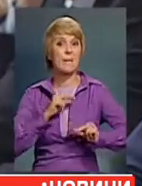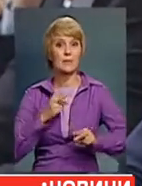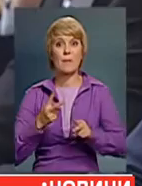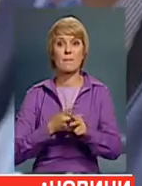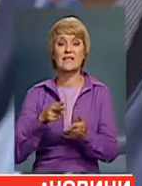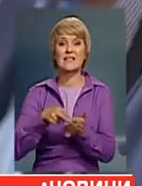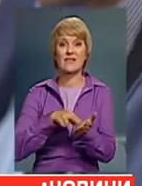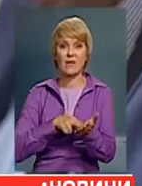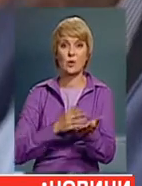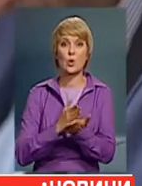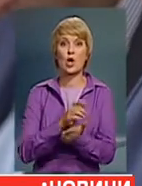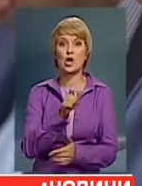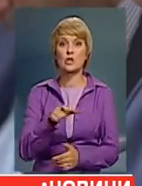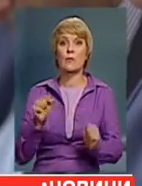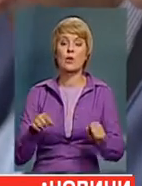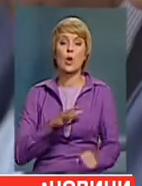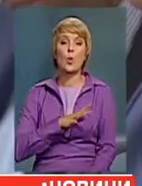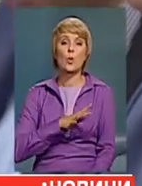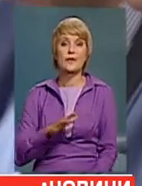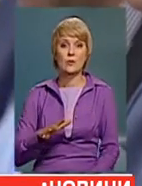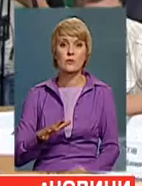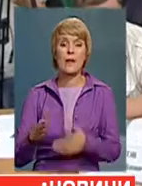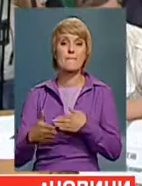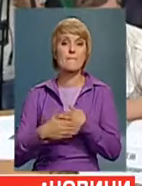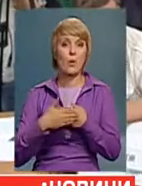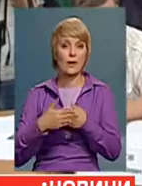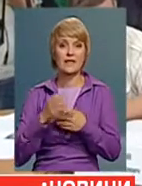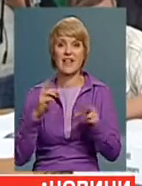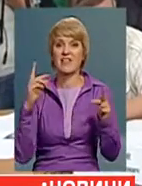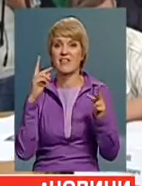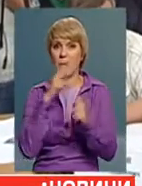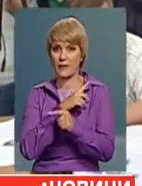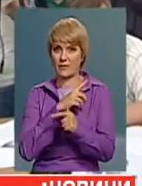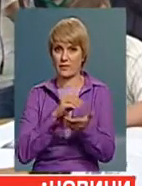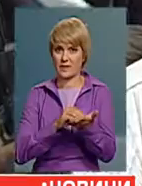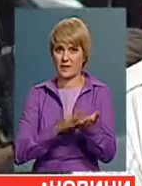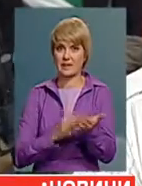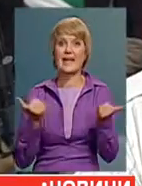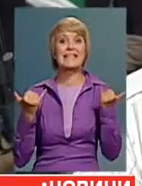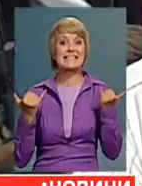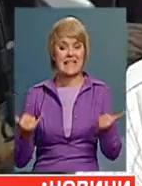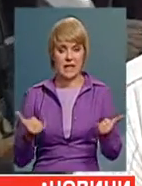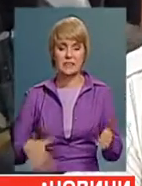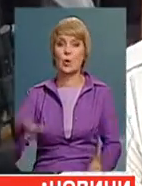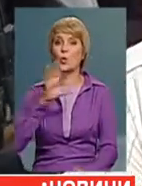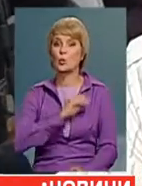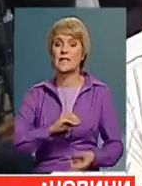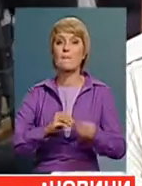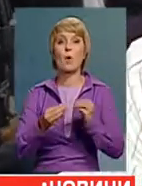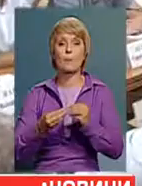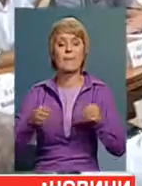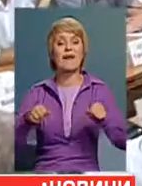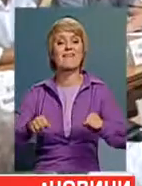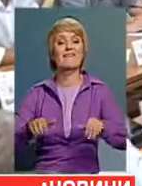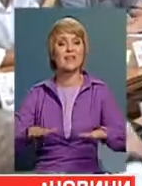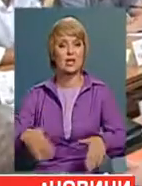сертифікату чиновники могли б уникнути покарання за неправду в деклараціях. Зараз усі проблеми вирішено, запевнили у Держспецзв'язку. Запуск системи